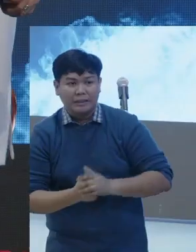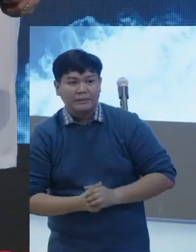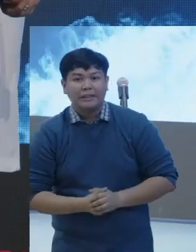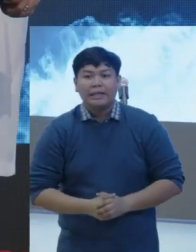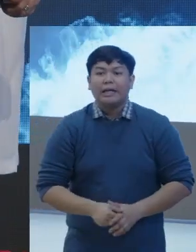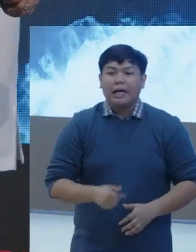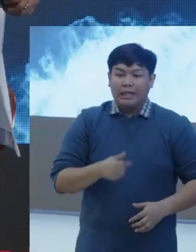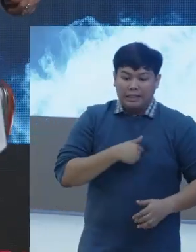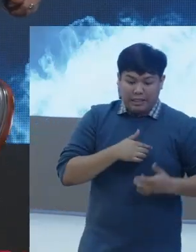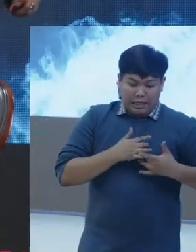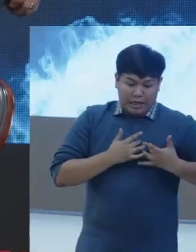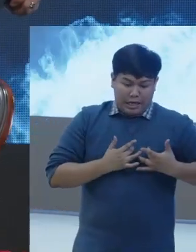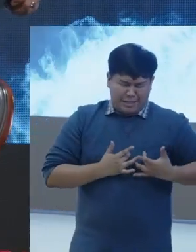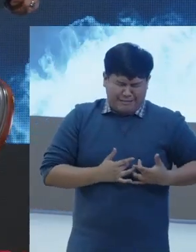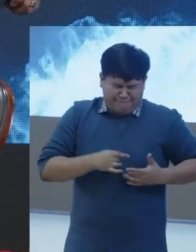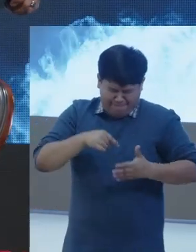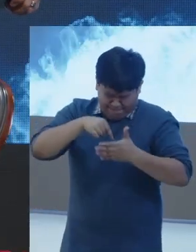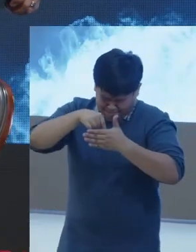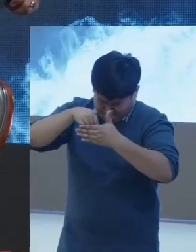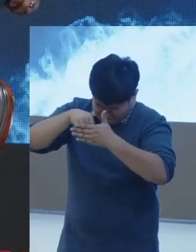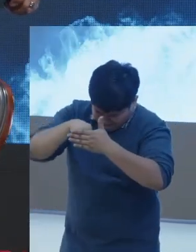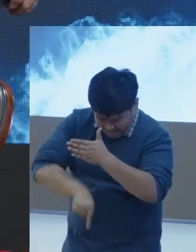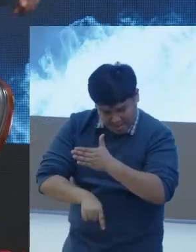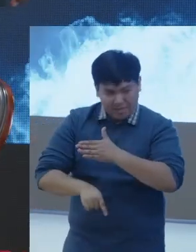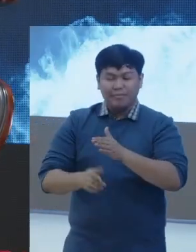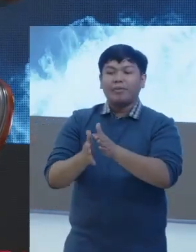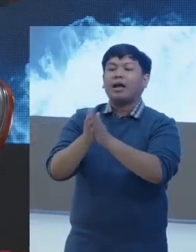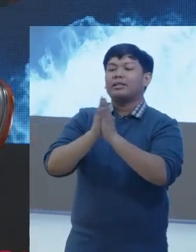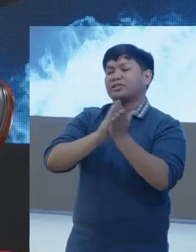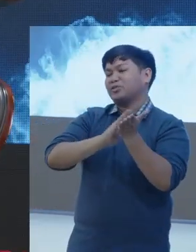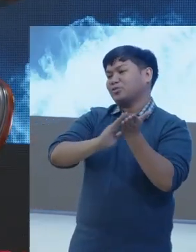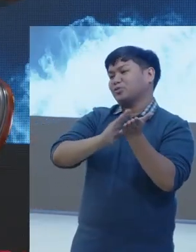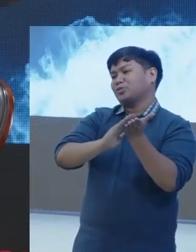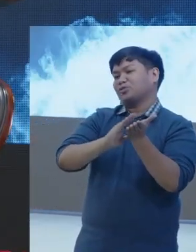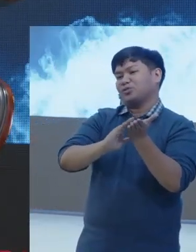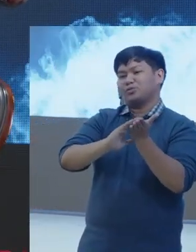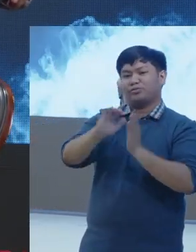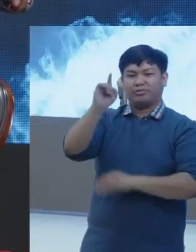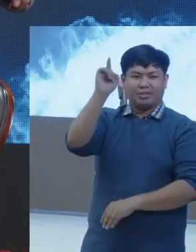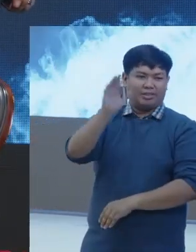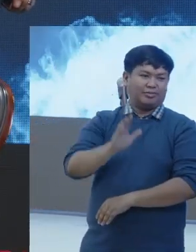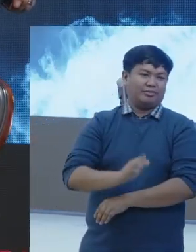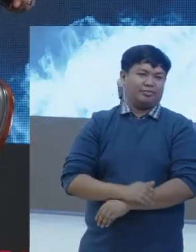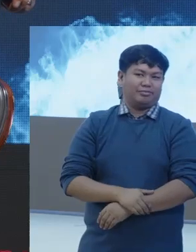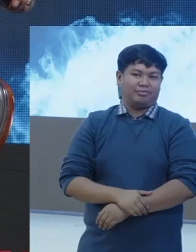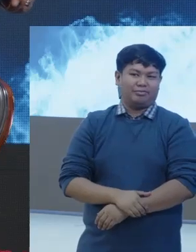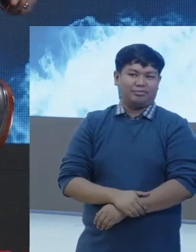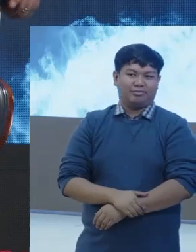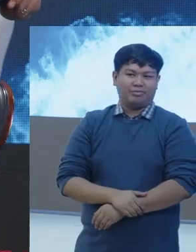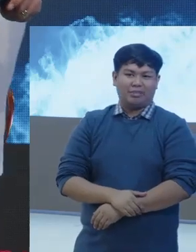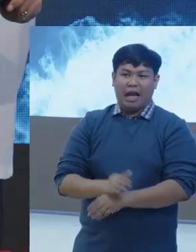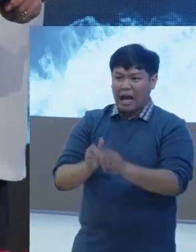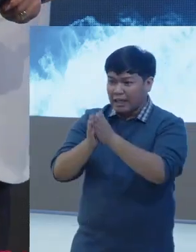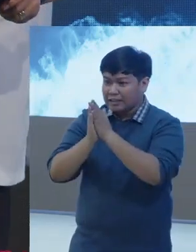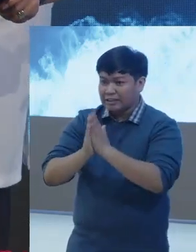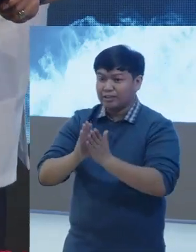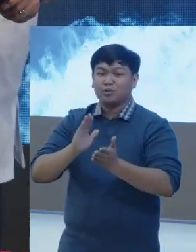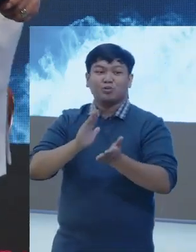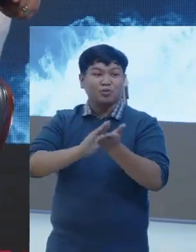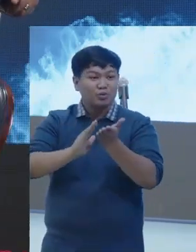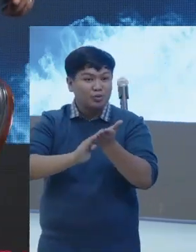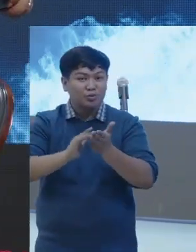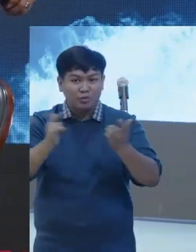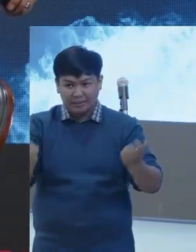Malalim, galing sa puso, galing sa kaibuturan ng ating niloloob.